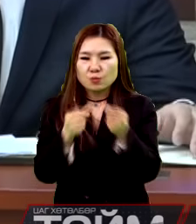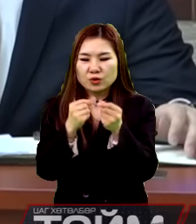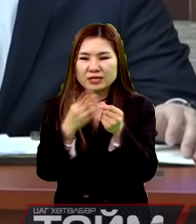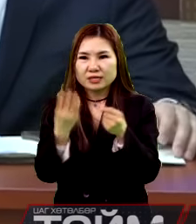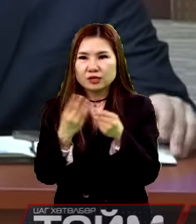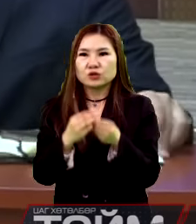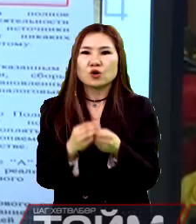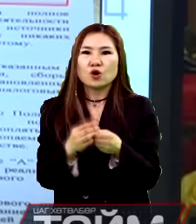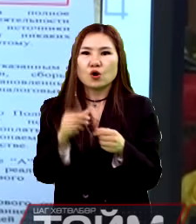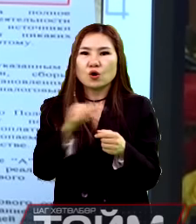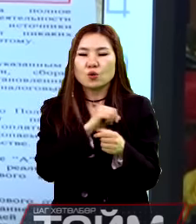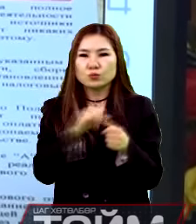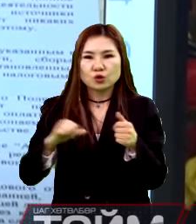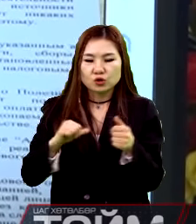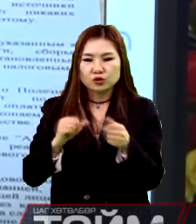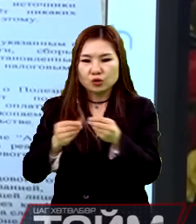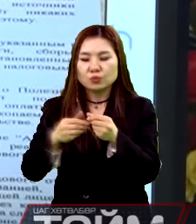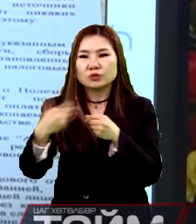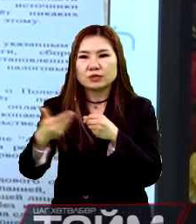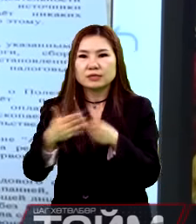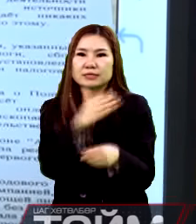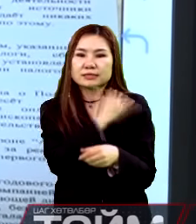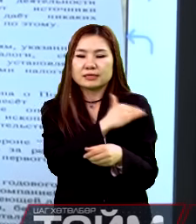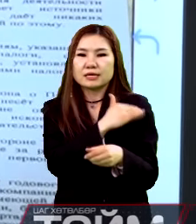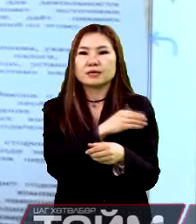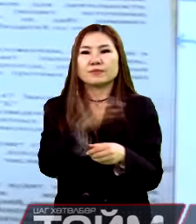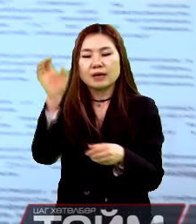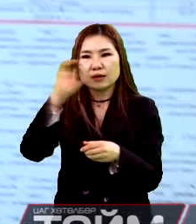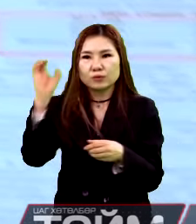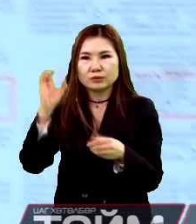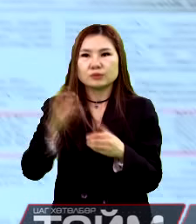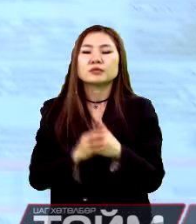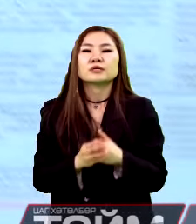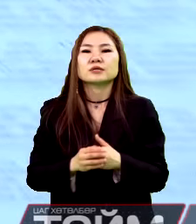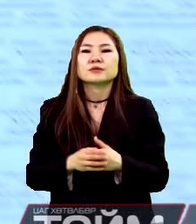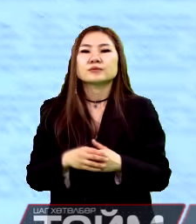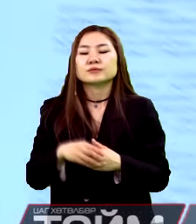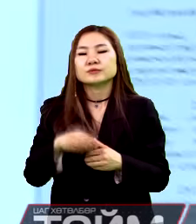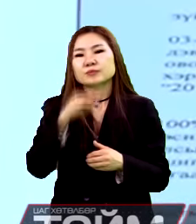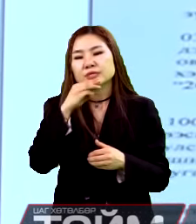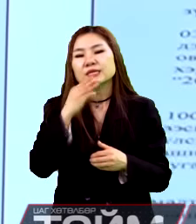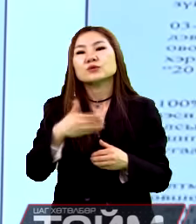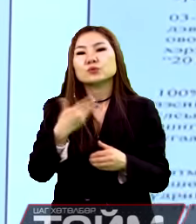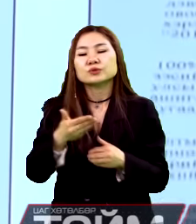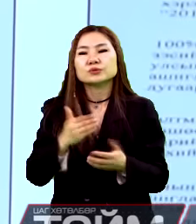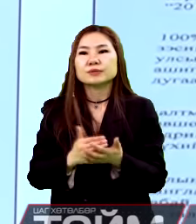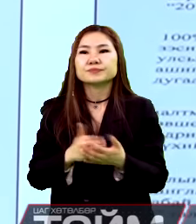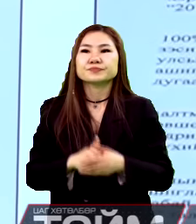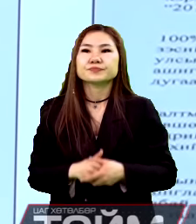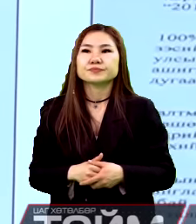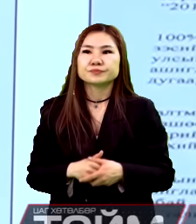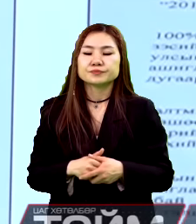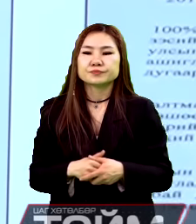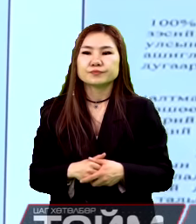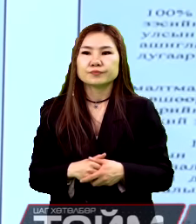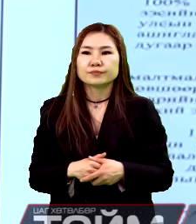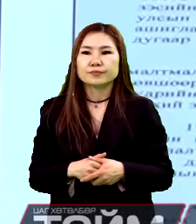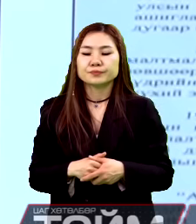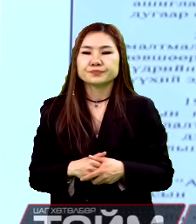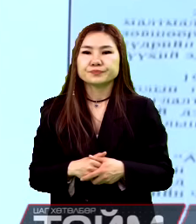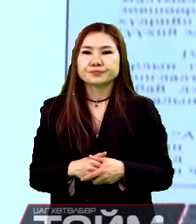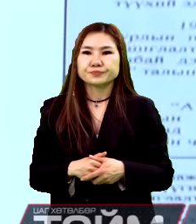доллар мөнгө хоорондоо шилжүүлж байгаа гэдэг ийм зүйлийг цагдаагийн байгууллагаас өнгөрсөн тавхт бас. Яг цагдаагийн байгууллагаас нөгөөд байгаа юм. Ил боллоо тийм ээ. За тэгээ үнтэй бол